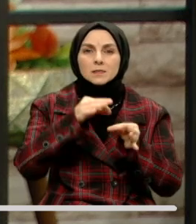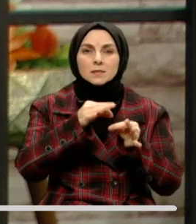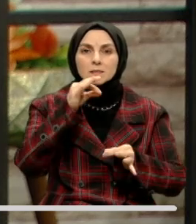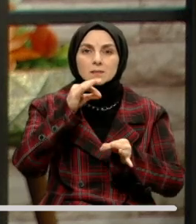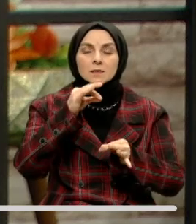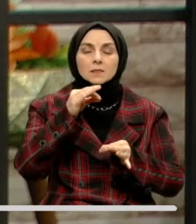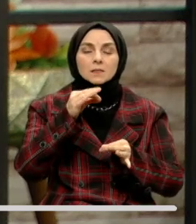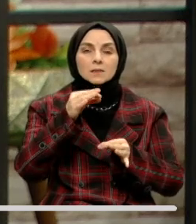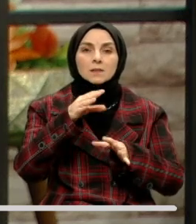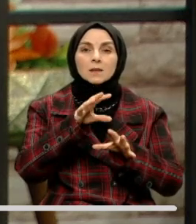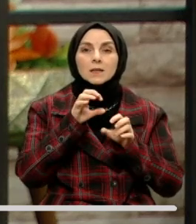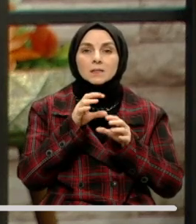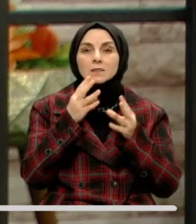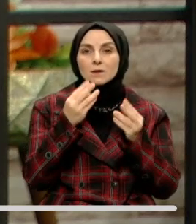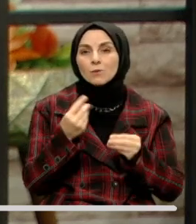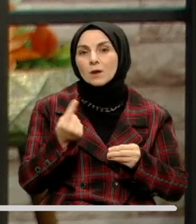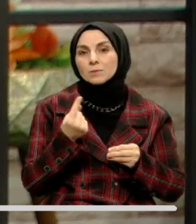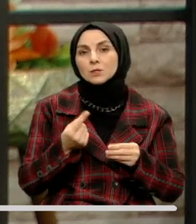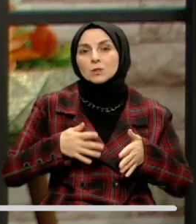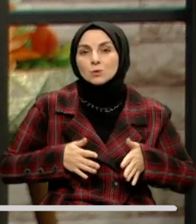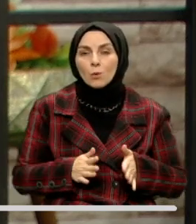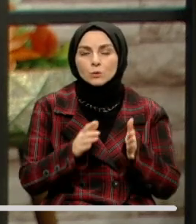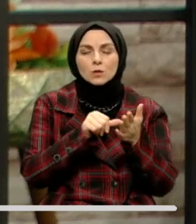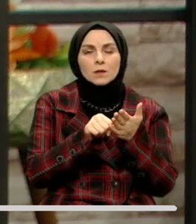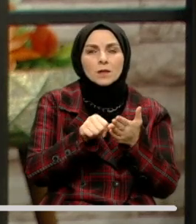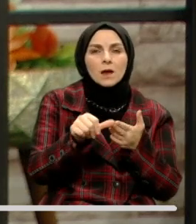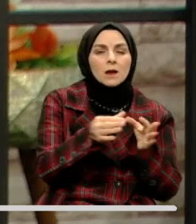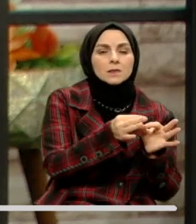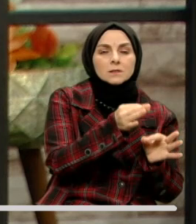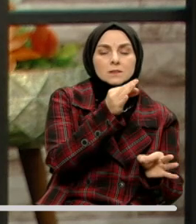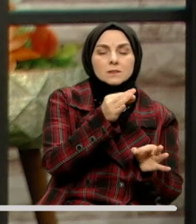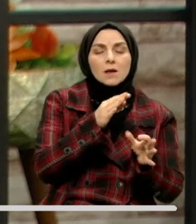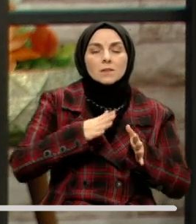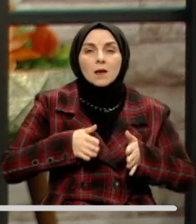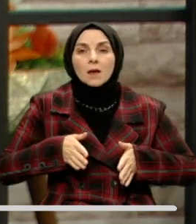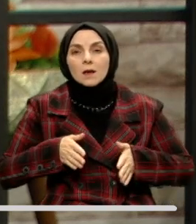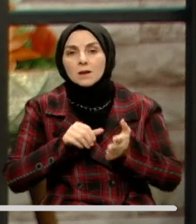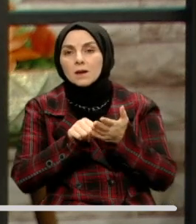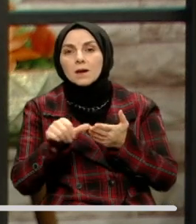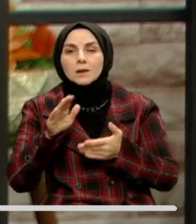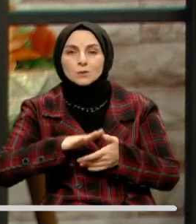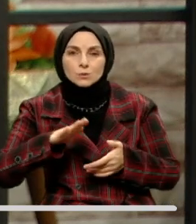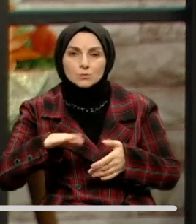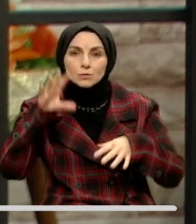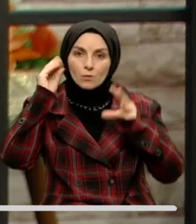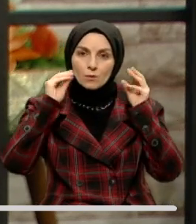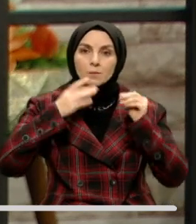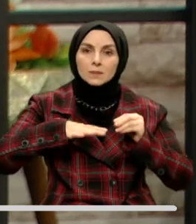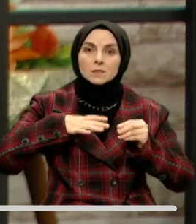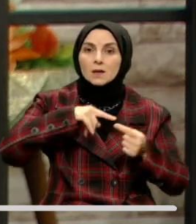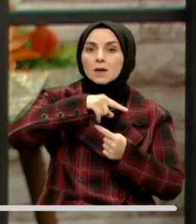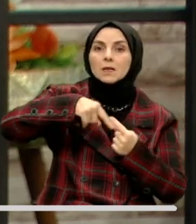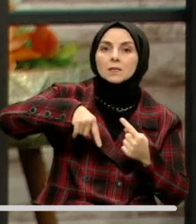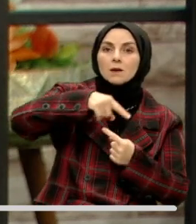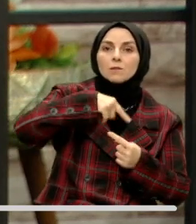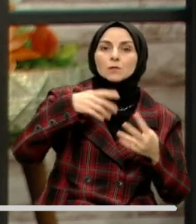yazısı. Doğuştan her çocuk, her birey meraklıdır ve öğrenmek ister. Etrafında olup biteni fark